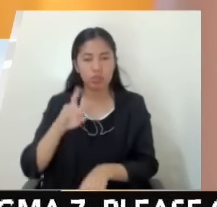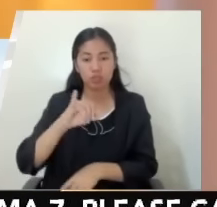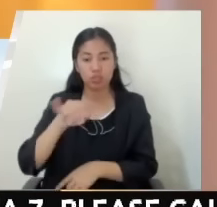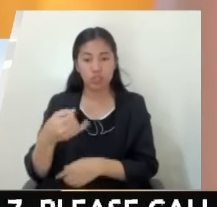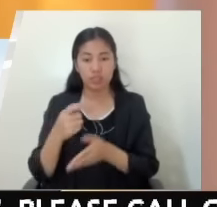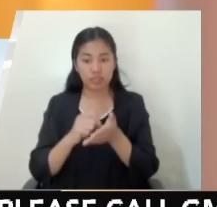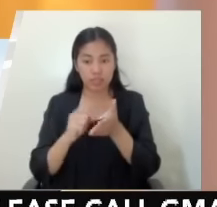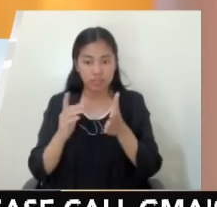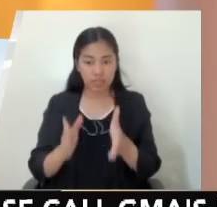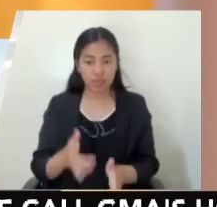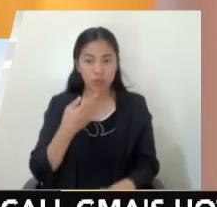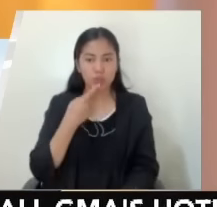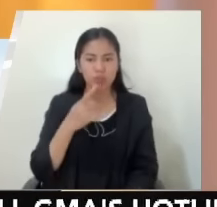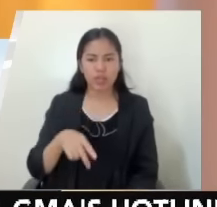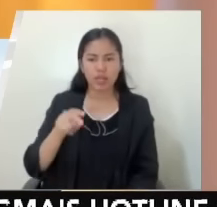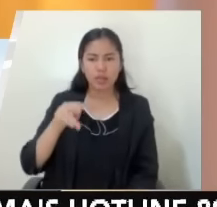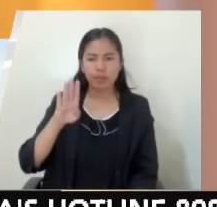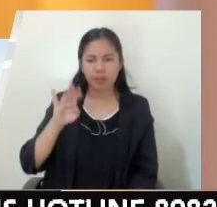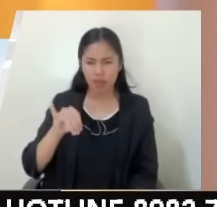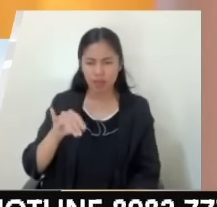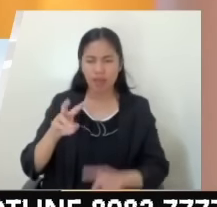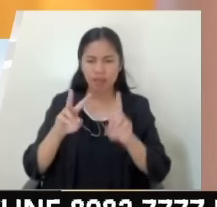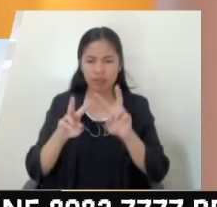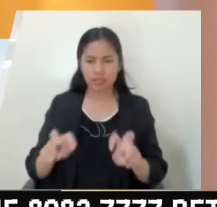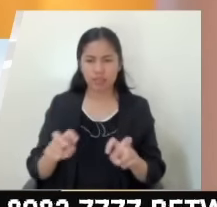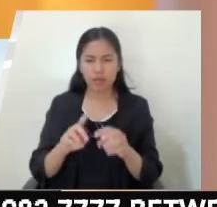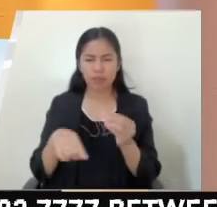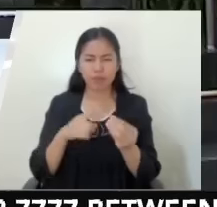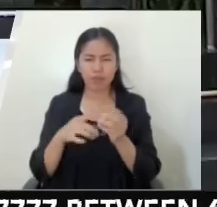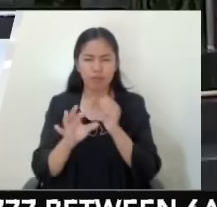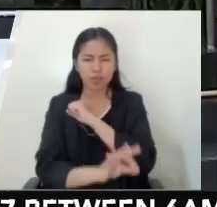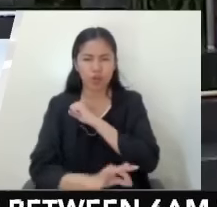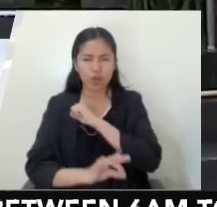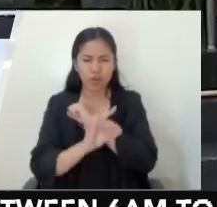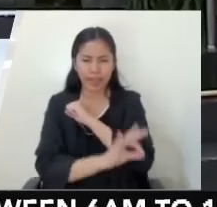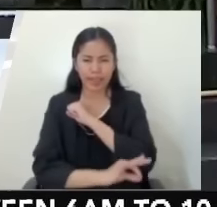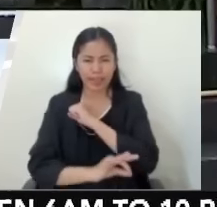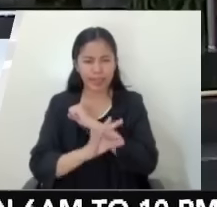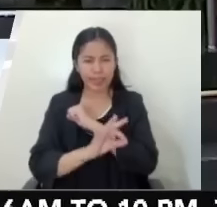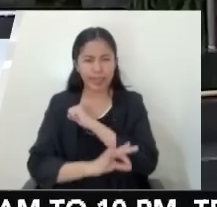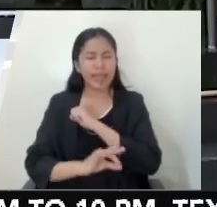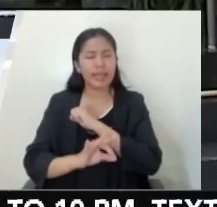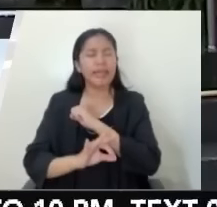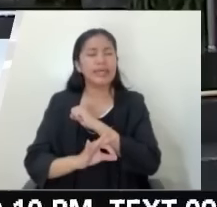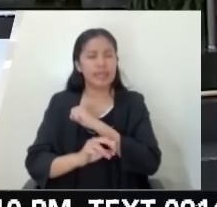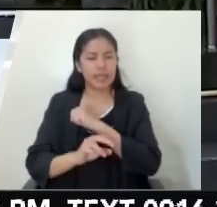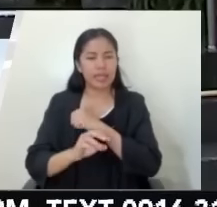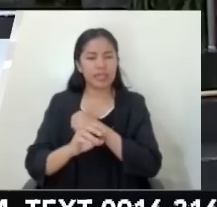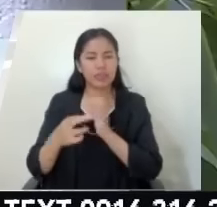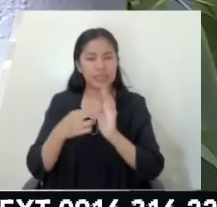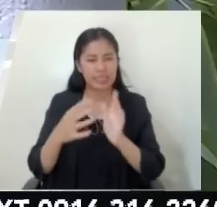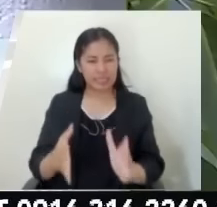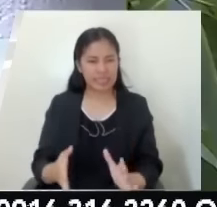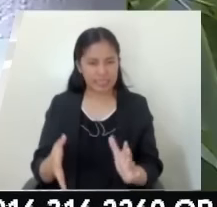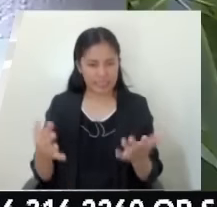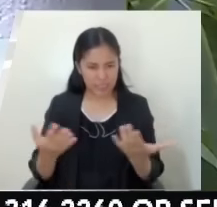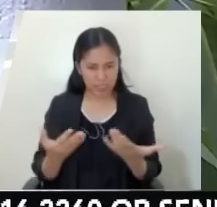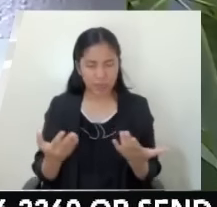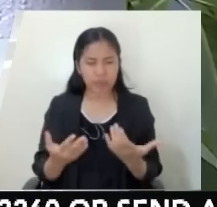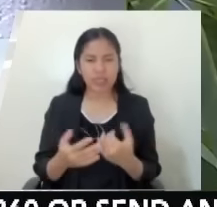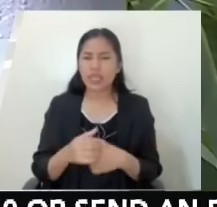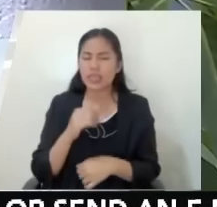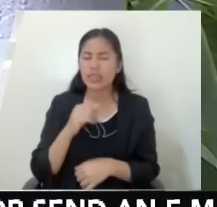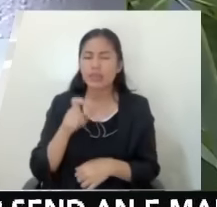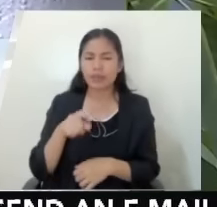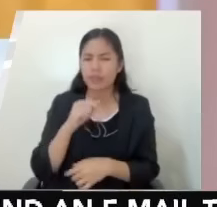NBI ang mga ilegal na gawain ng mga foreign diplomat. Anya, hindi dapat ginagamit ang diplomatic immunity para sirain